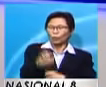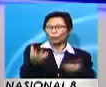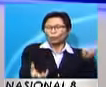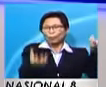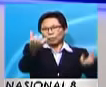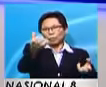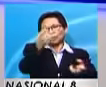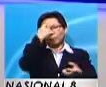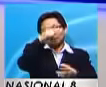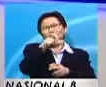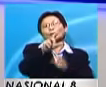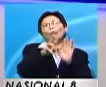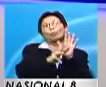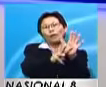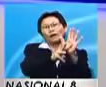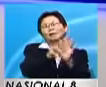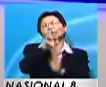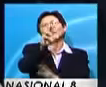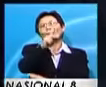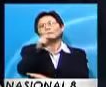very quick Waalaikumsalam